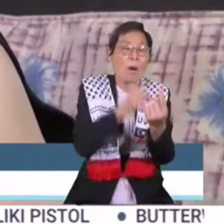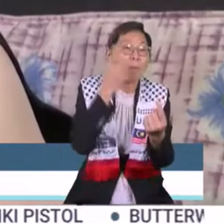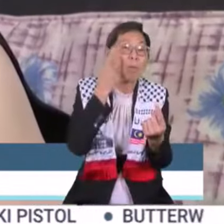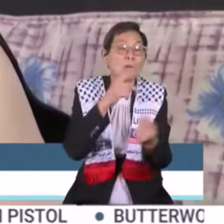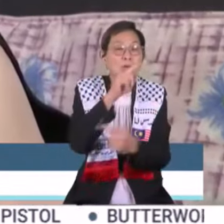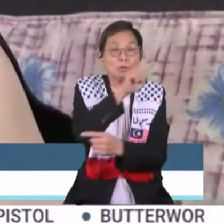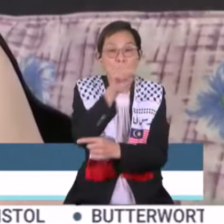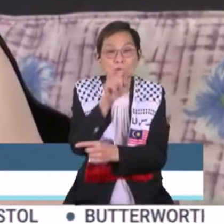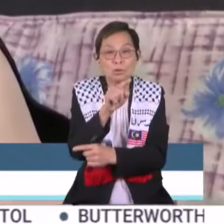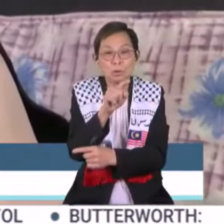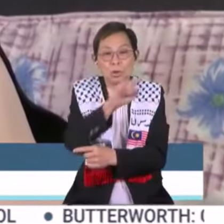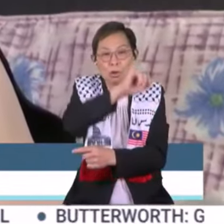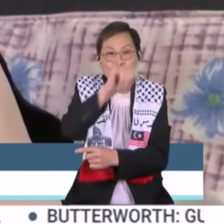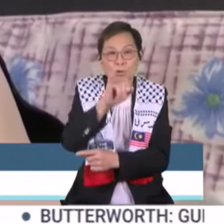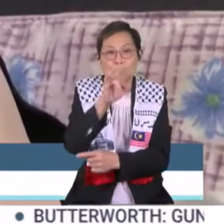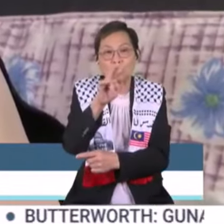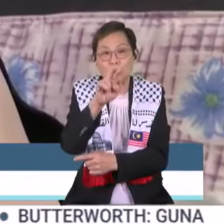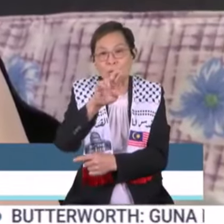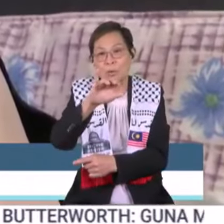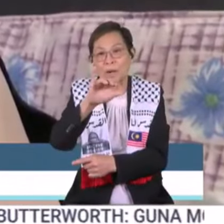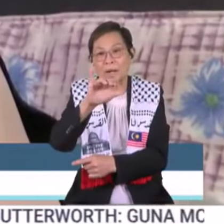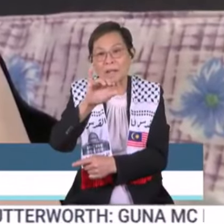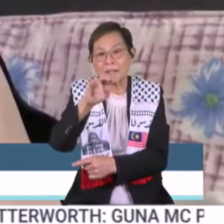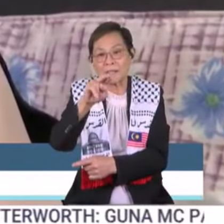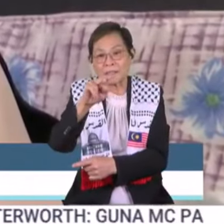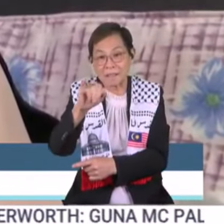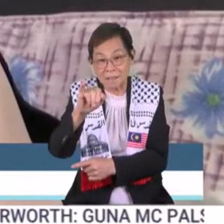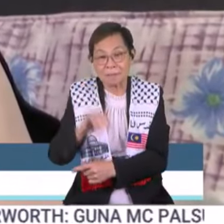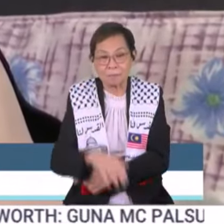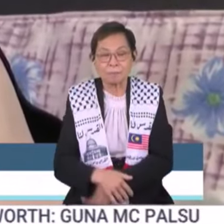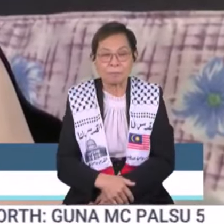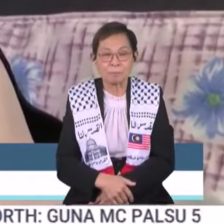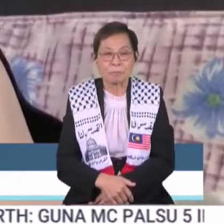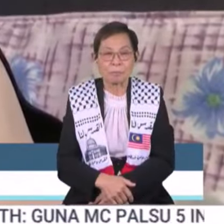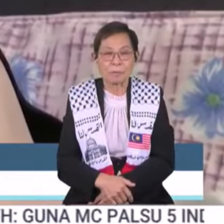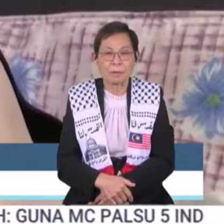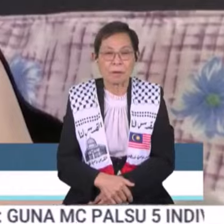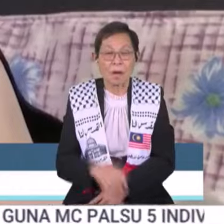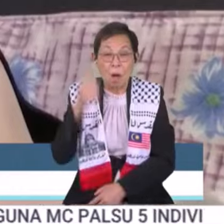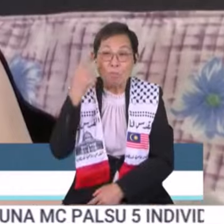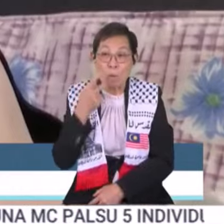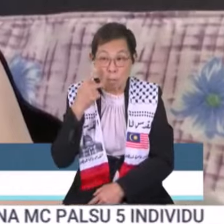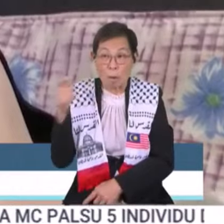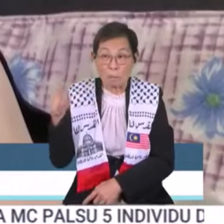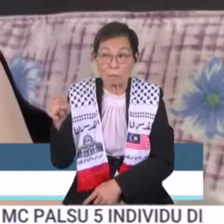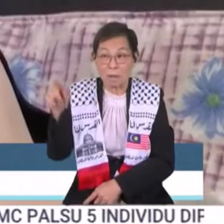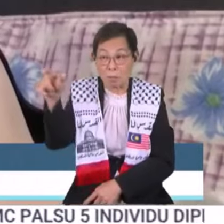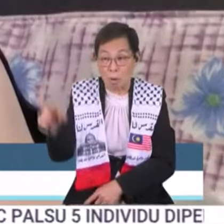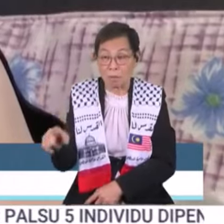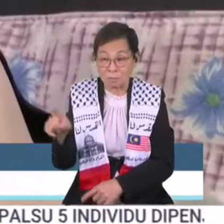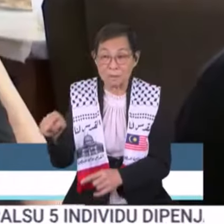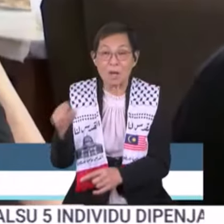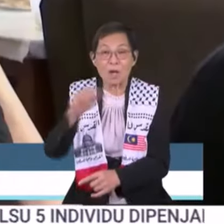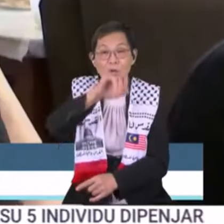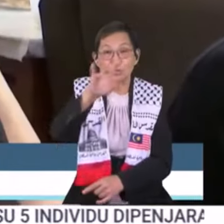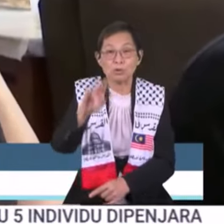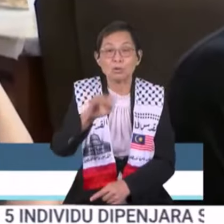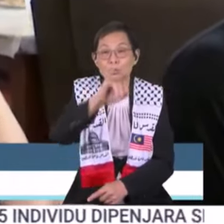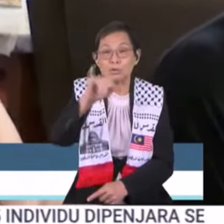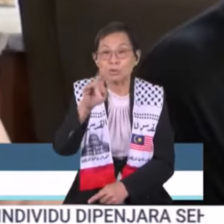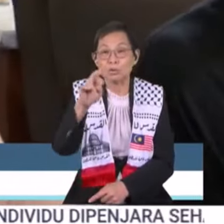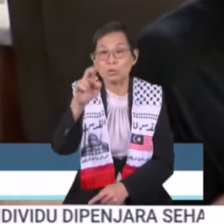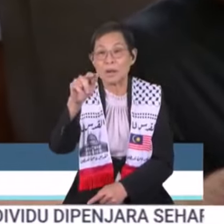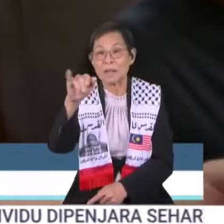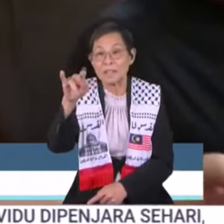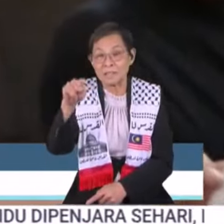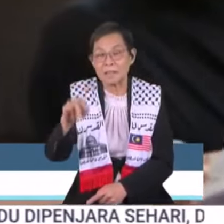ni. Puan Zuhraini ni banyak bagi orang tak apa. Banyak motivate lah. Ha, motivate saya lah. Dia beri counseling saya.